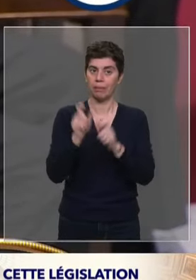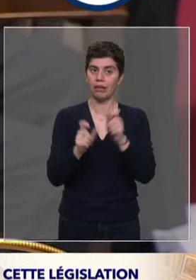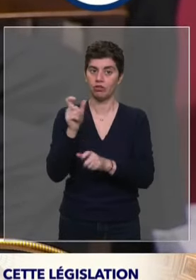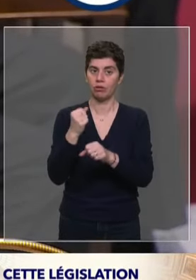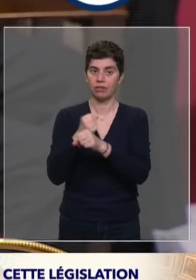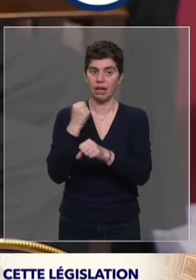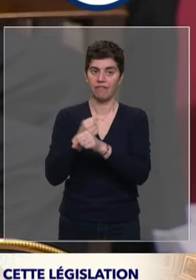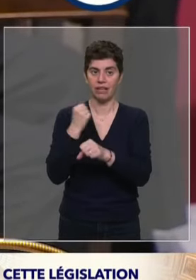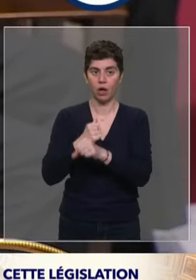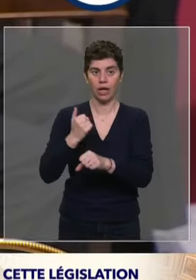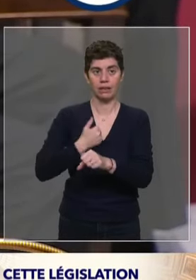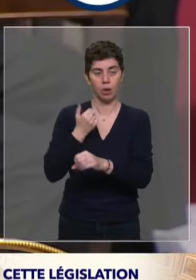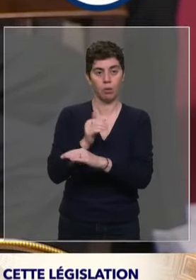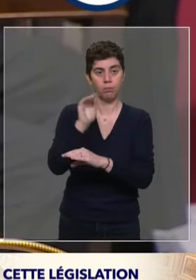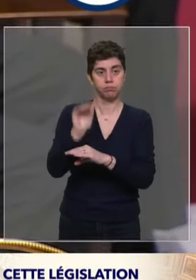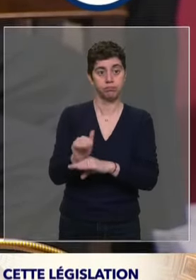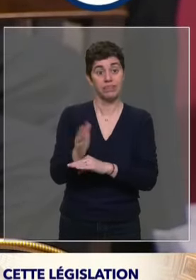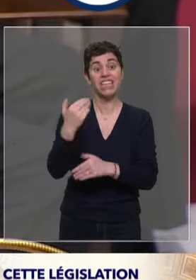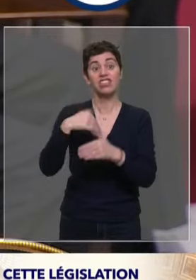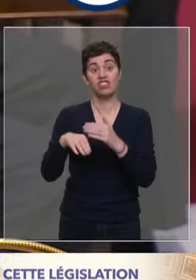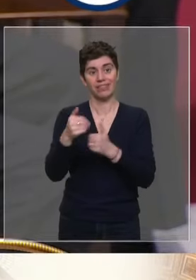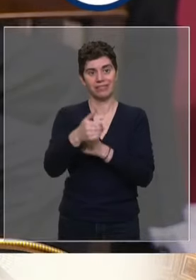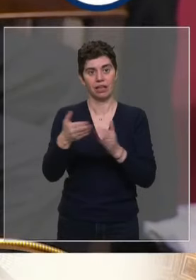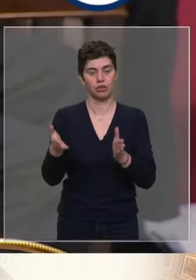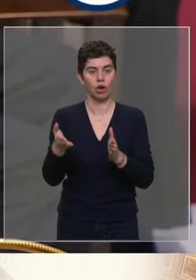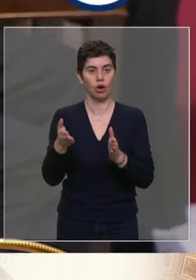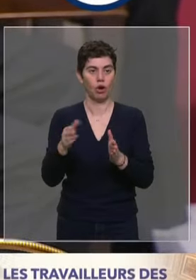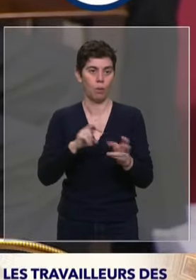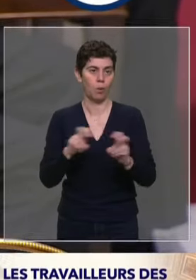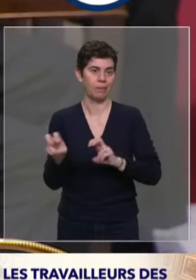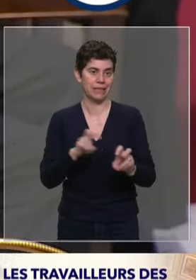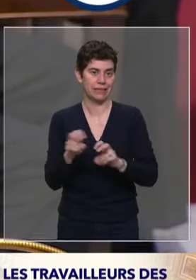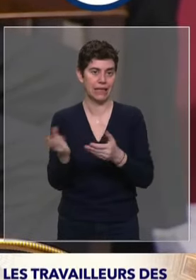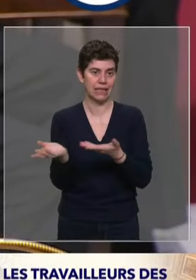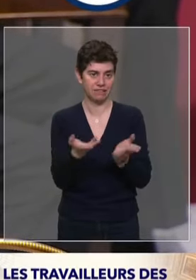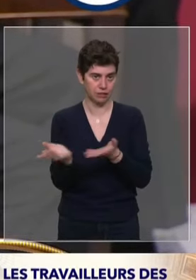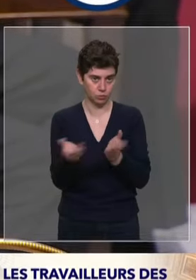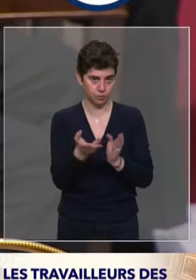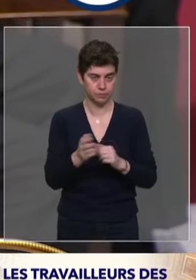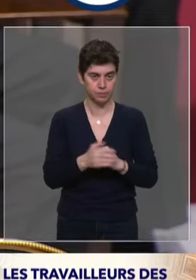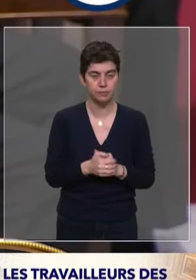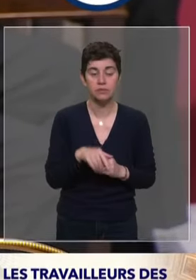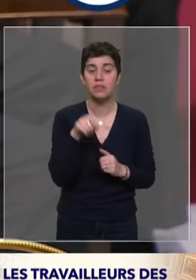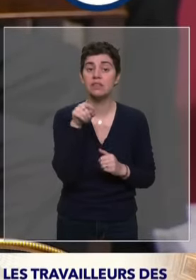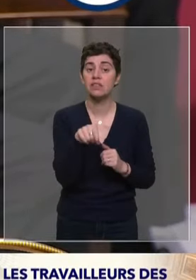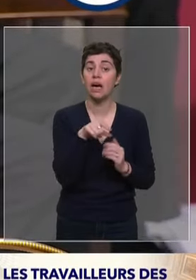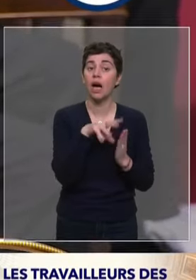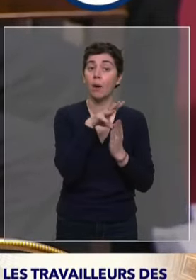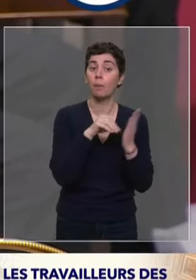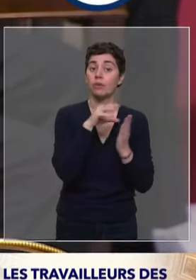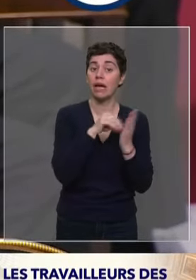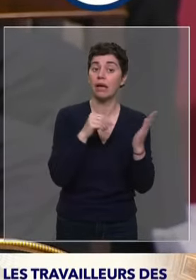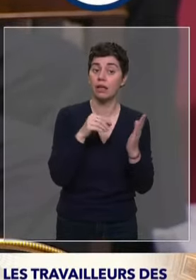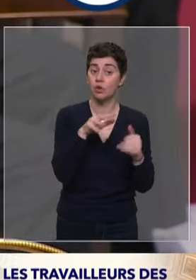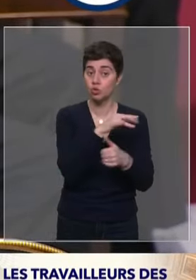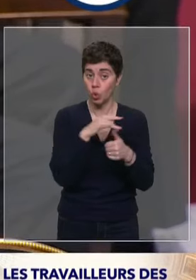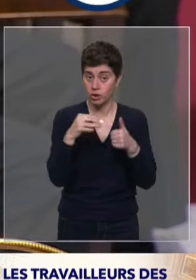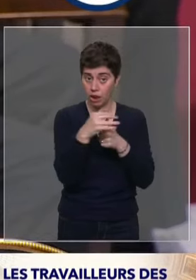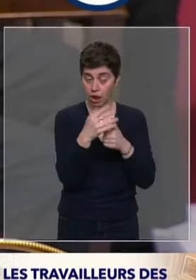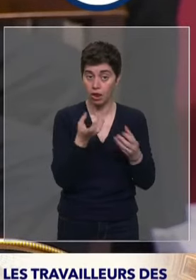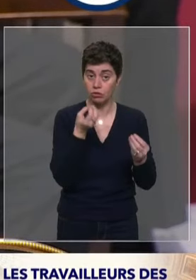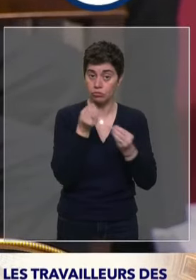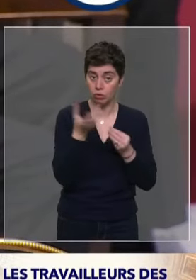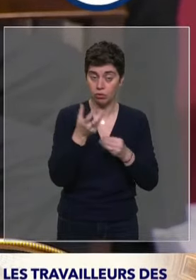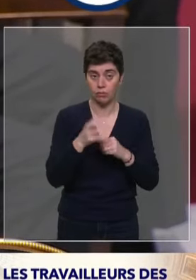les travailleurs indépendants du secteur de la mobilité et de la livraison. Ce modèle social a abouti à la conclusion de